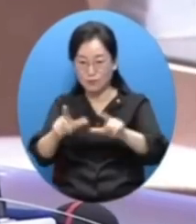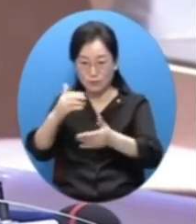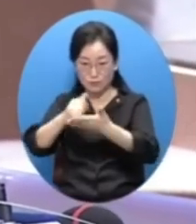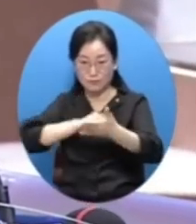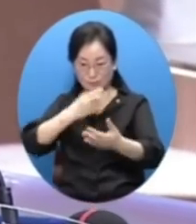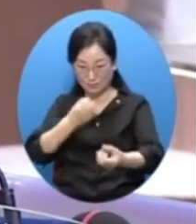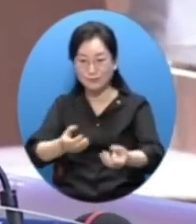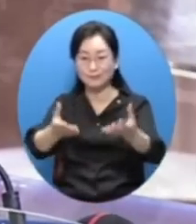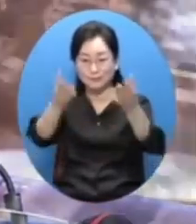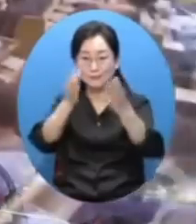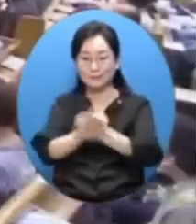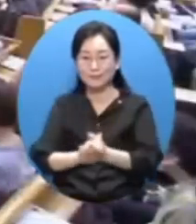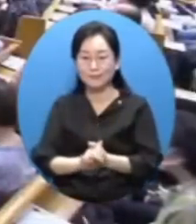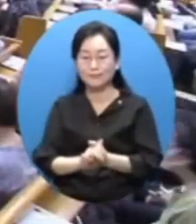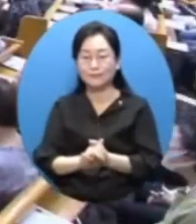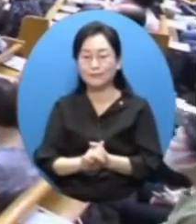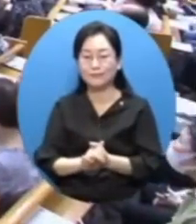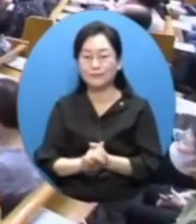축원합니다.